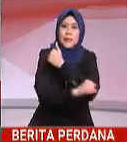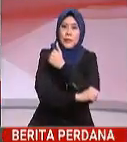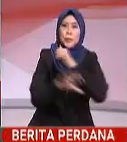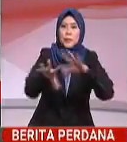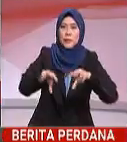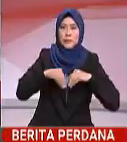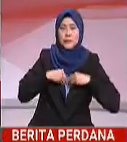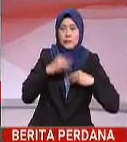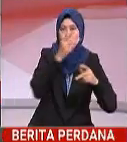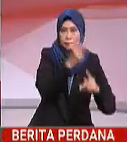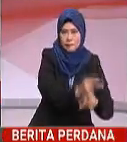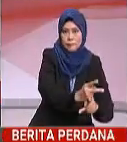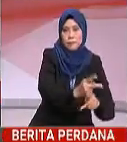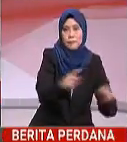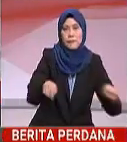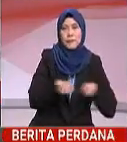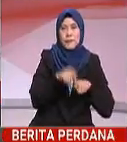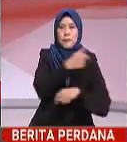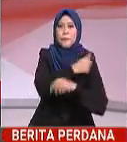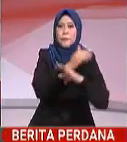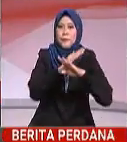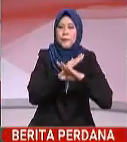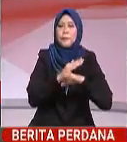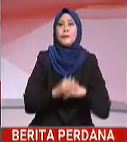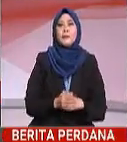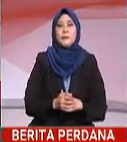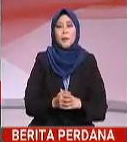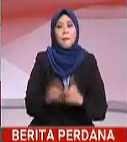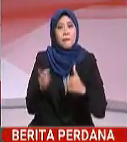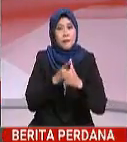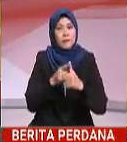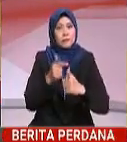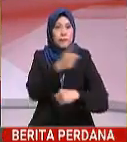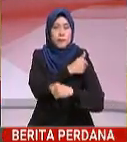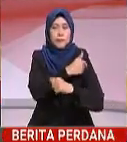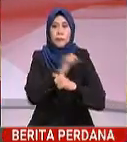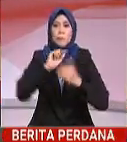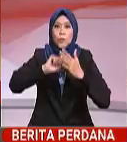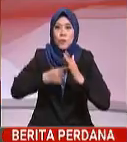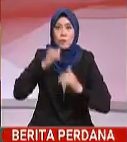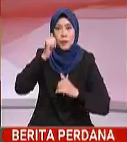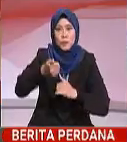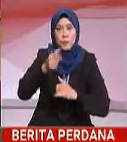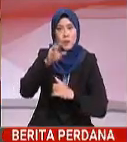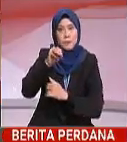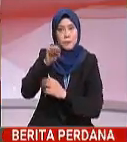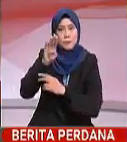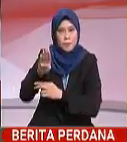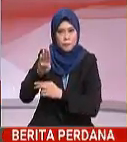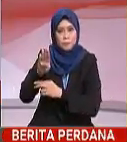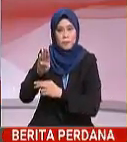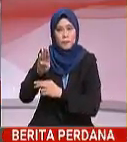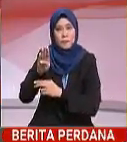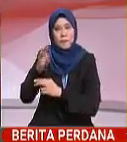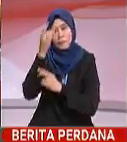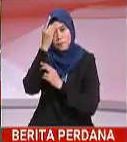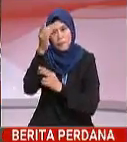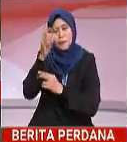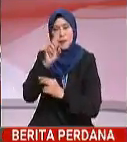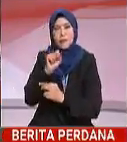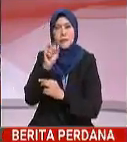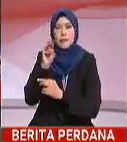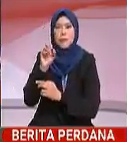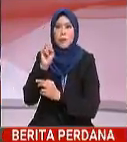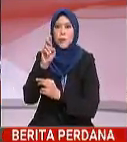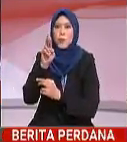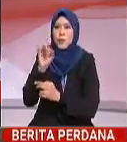sebagai pusat simpanan vaksin. Pemberian vaksin pertama dijangka bermula esok dengan Menteri Besar Datuk Seri Dr. Samsuri Mokhtar dijangka